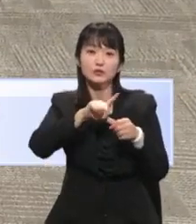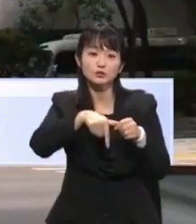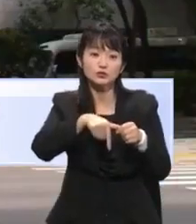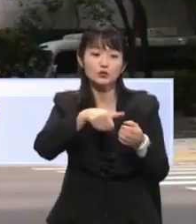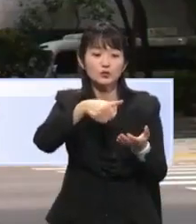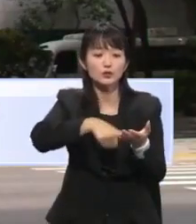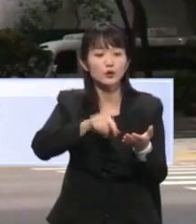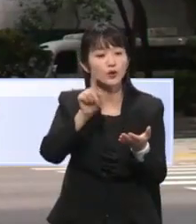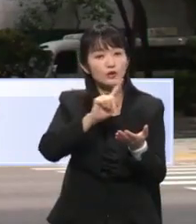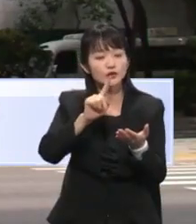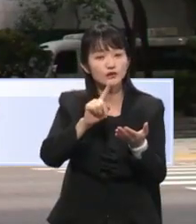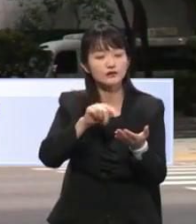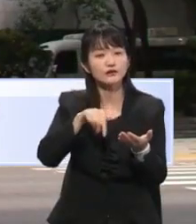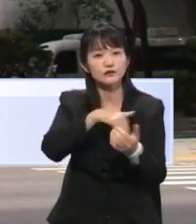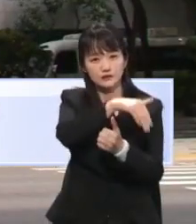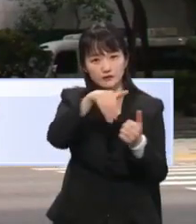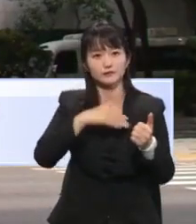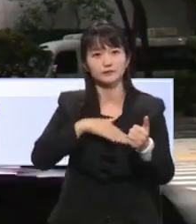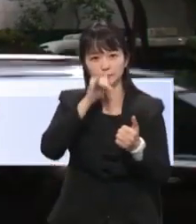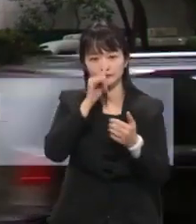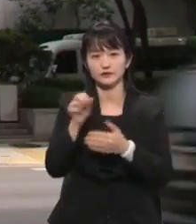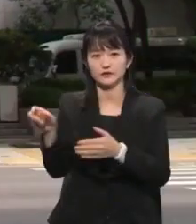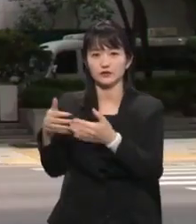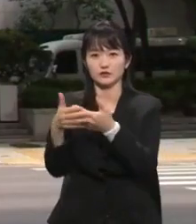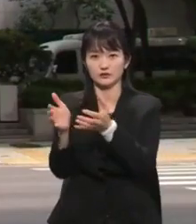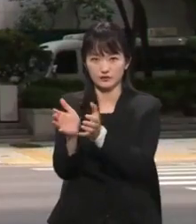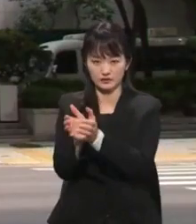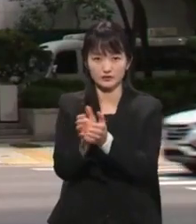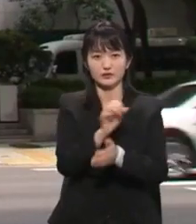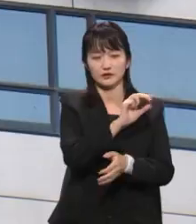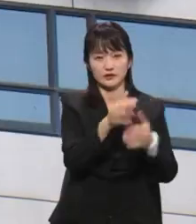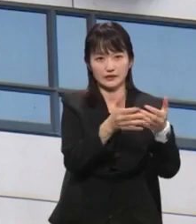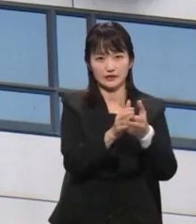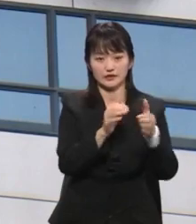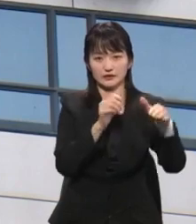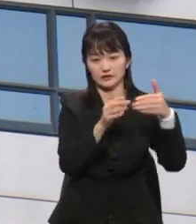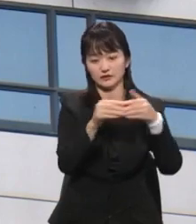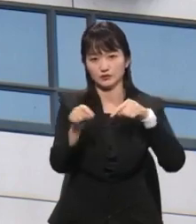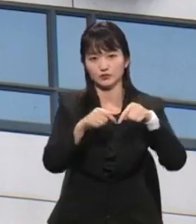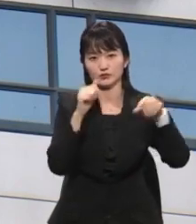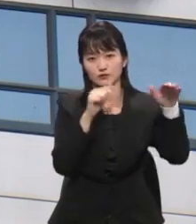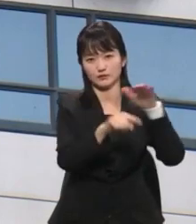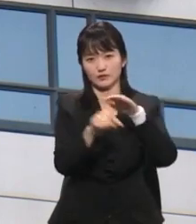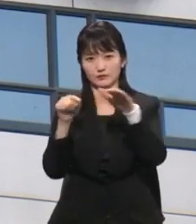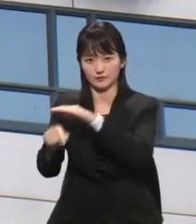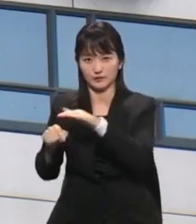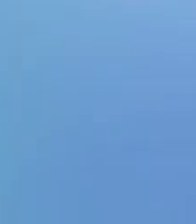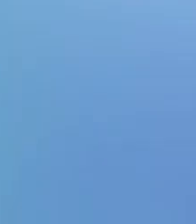여야 지도부는 연일 강서구를 방문하면서 총력 지원을 이어가고 있습니다.